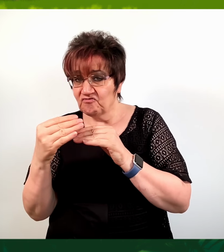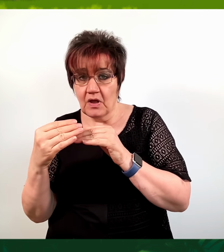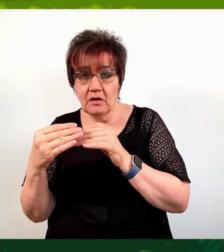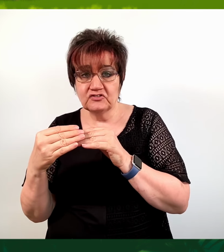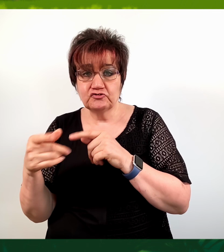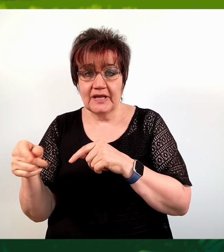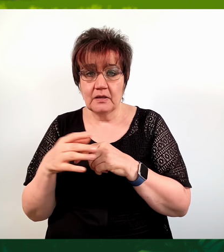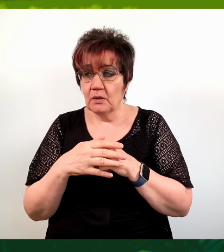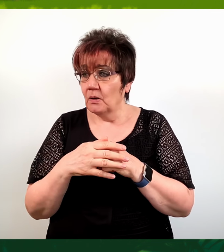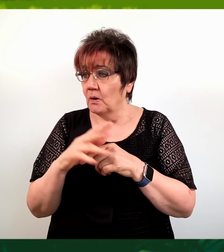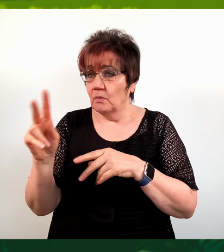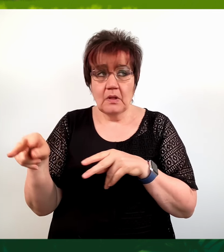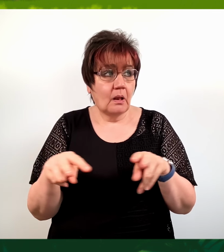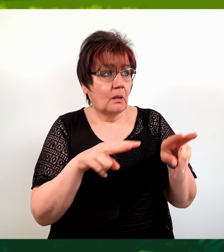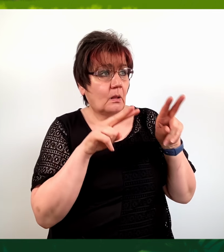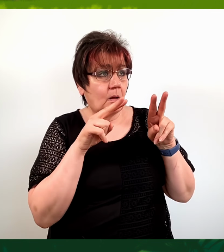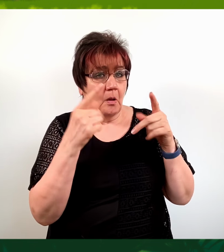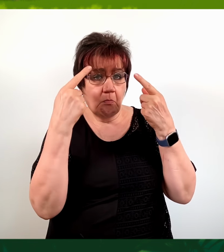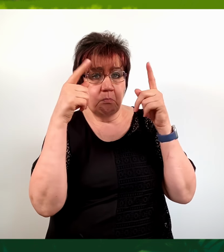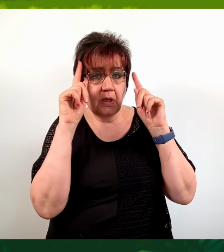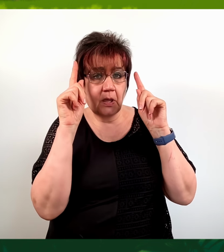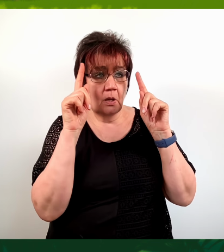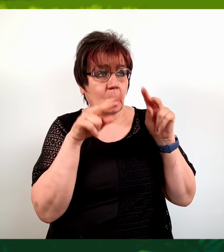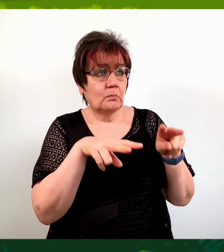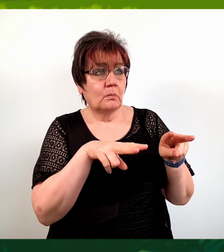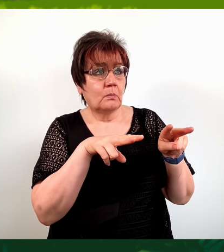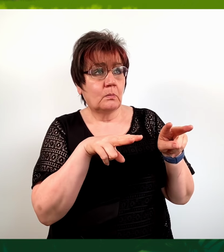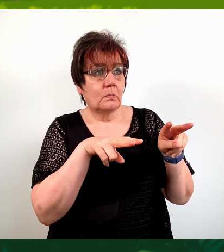schauten den Bären mit großen Augen an.